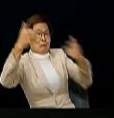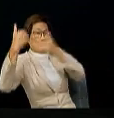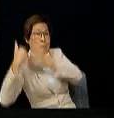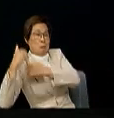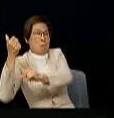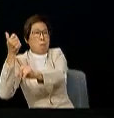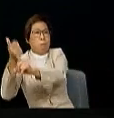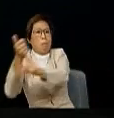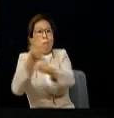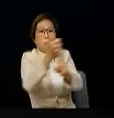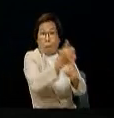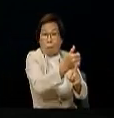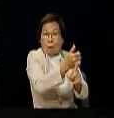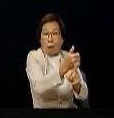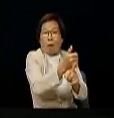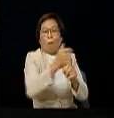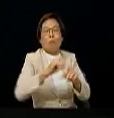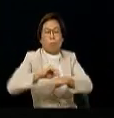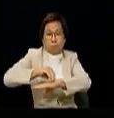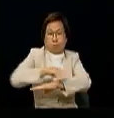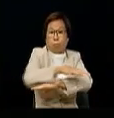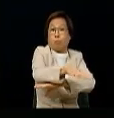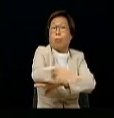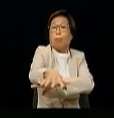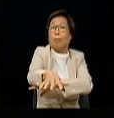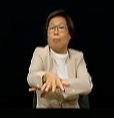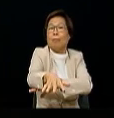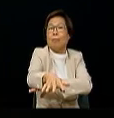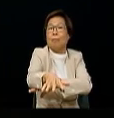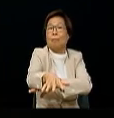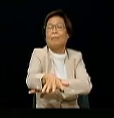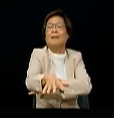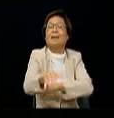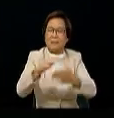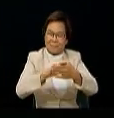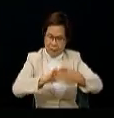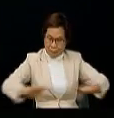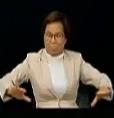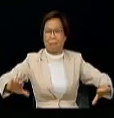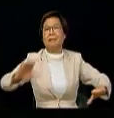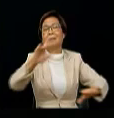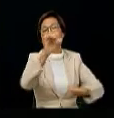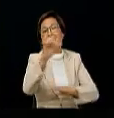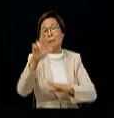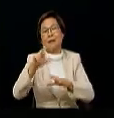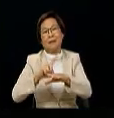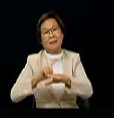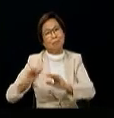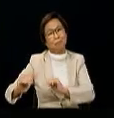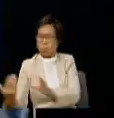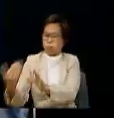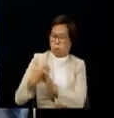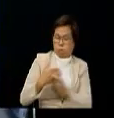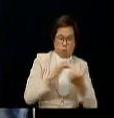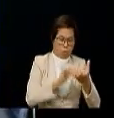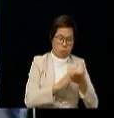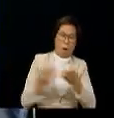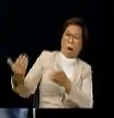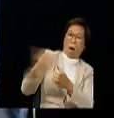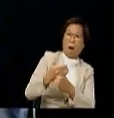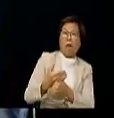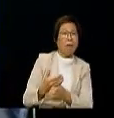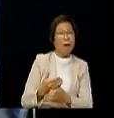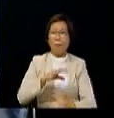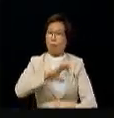peranan Michael masing-masing dalam mempengaruhi kedudukan keselamatan saya beli peringkat takluk okeh